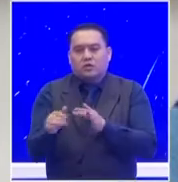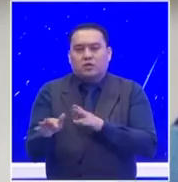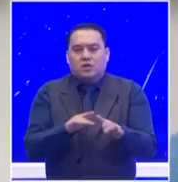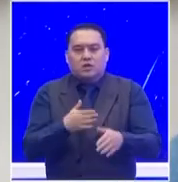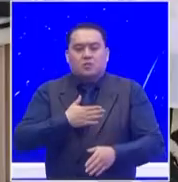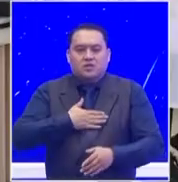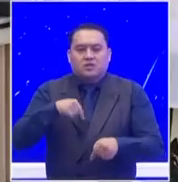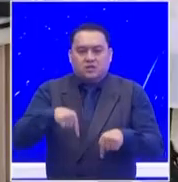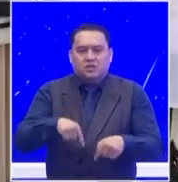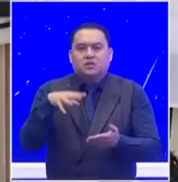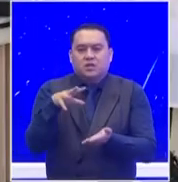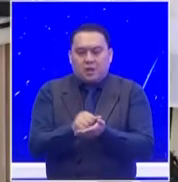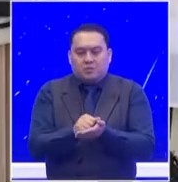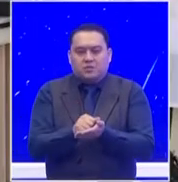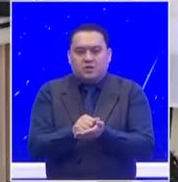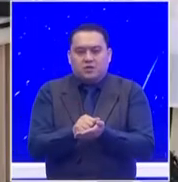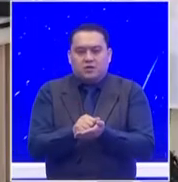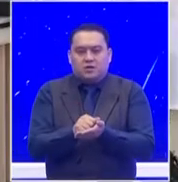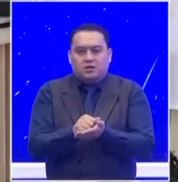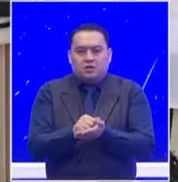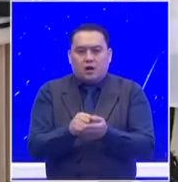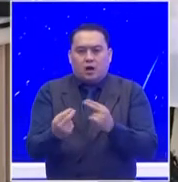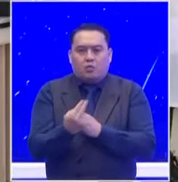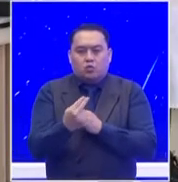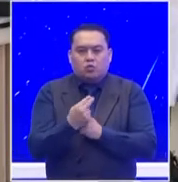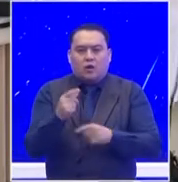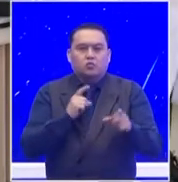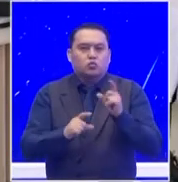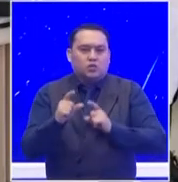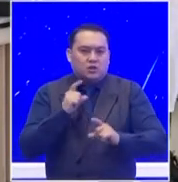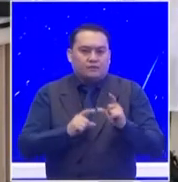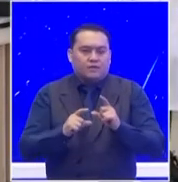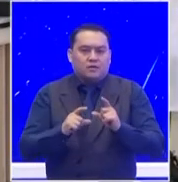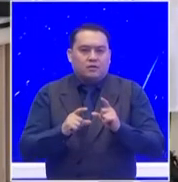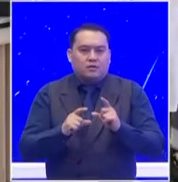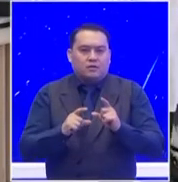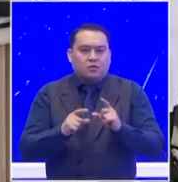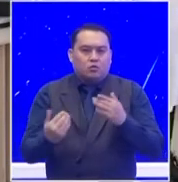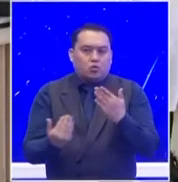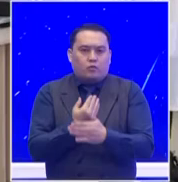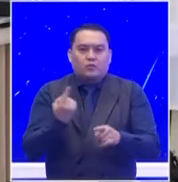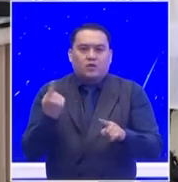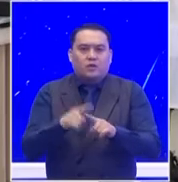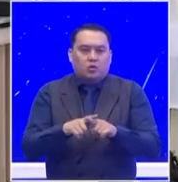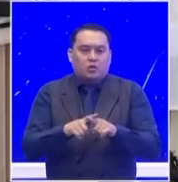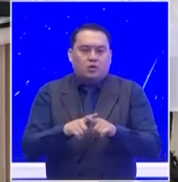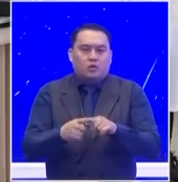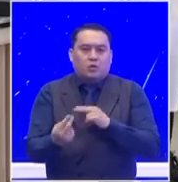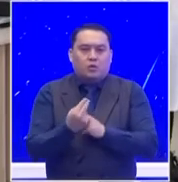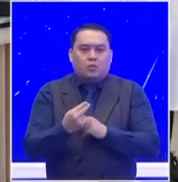здесь занимаемся, это мы в основном обучаем студентов новейшим технологиям, учим